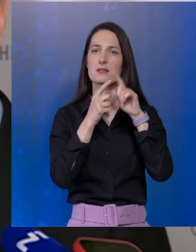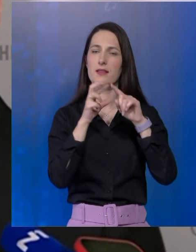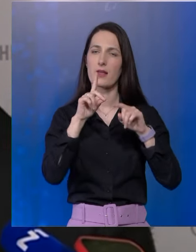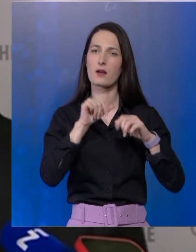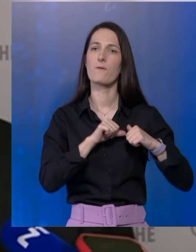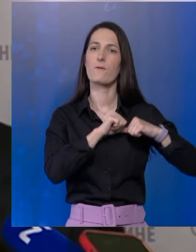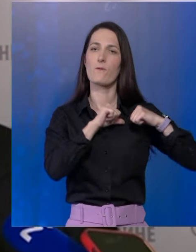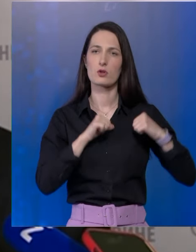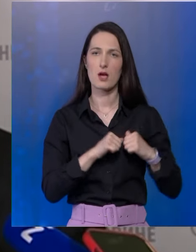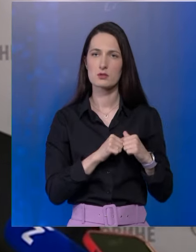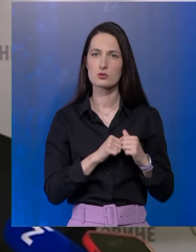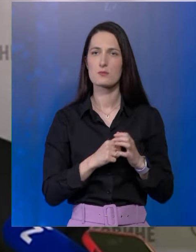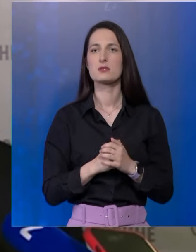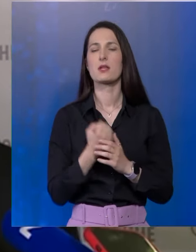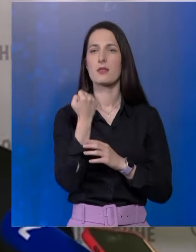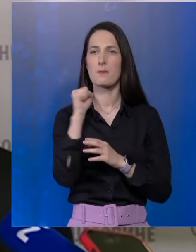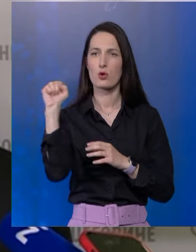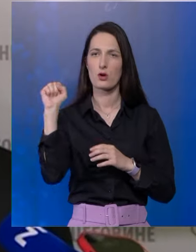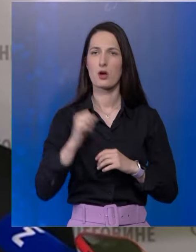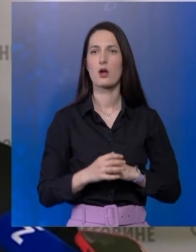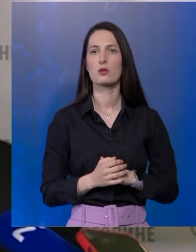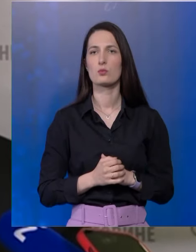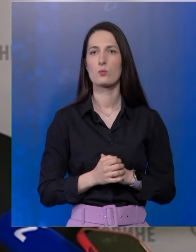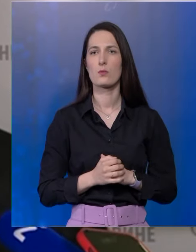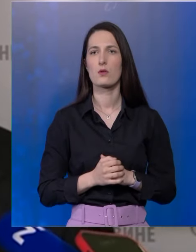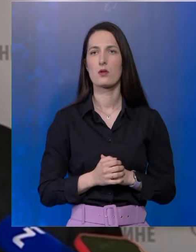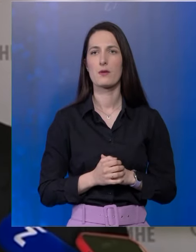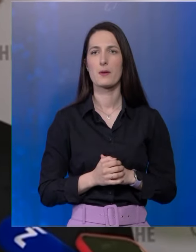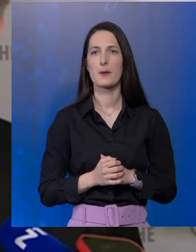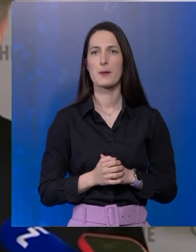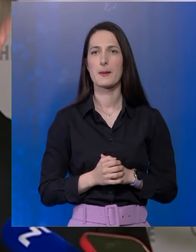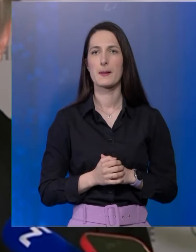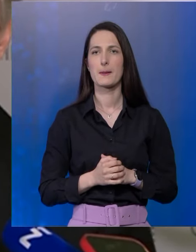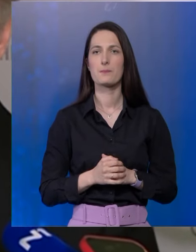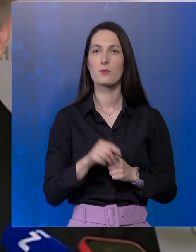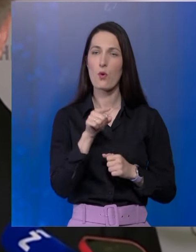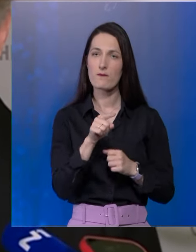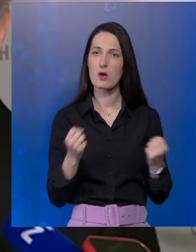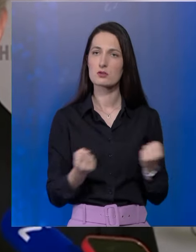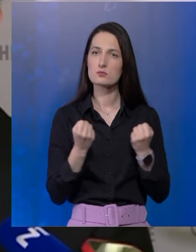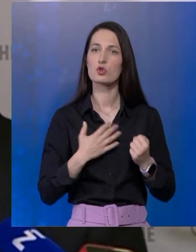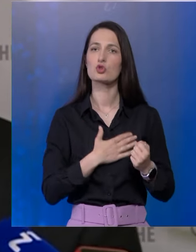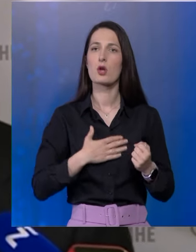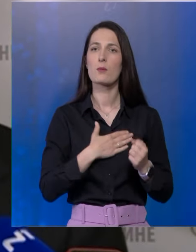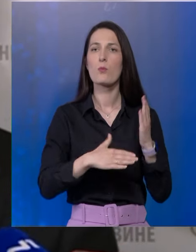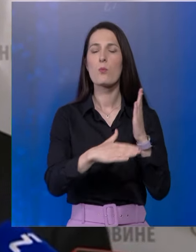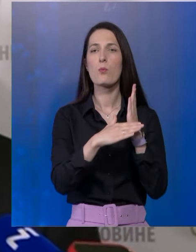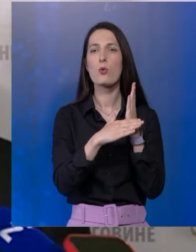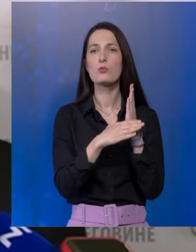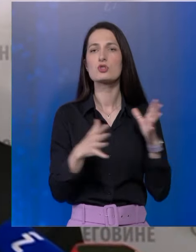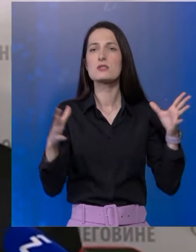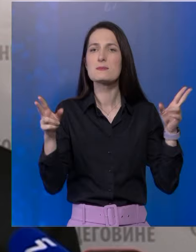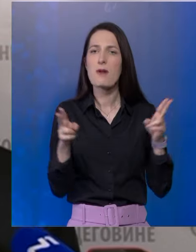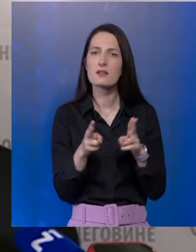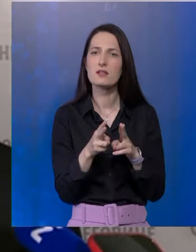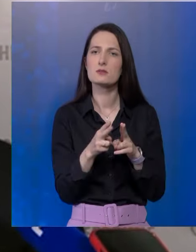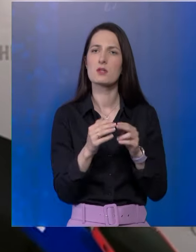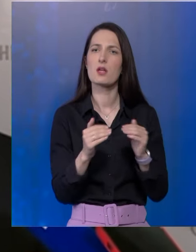sa Westminster fondacijom za demokratiju. Ovim aktivnostima želimo da